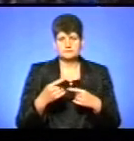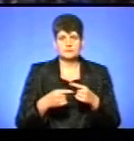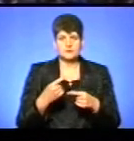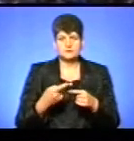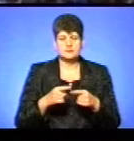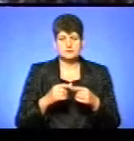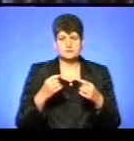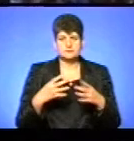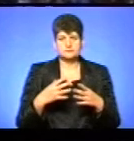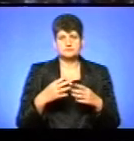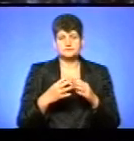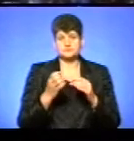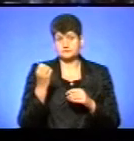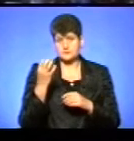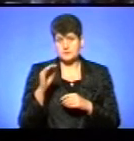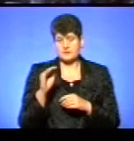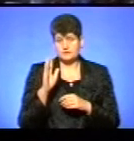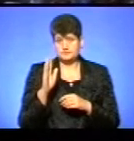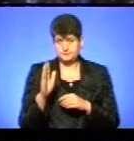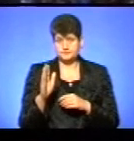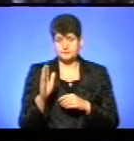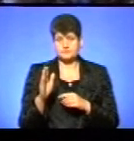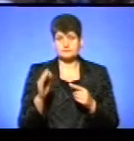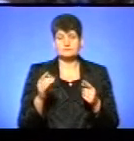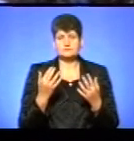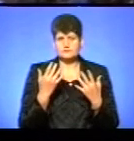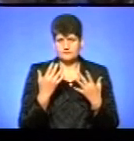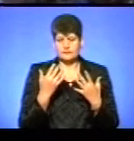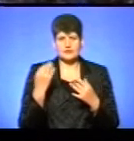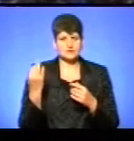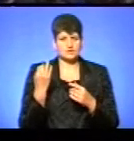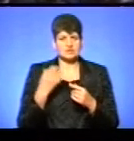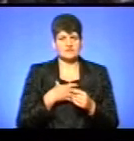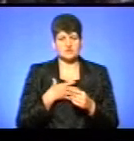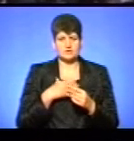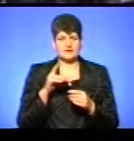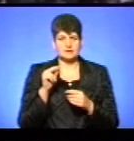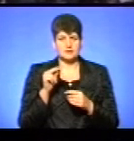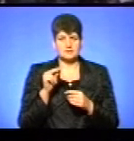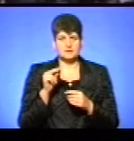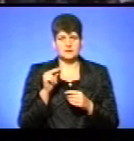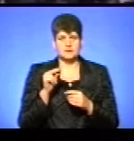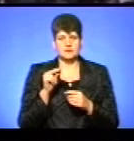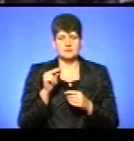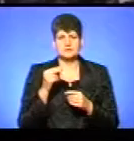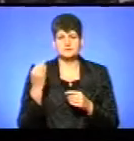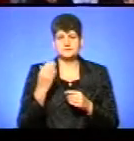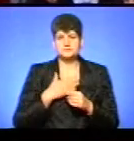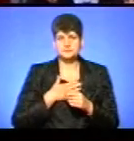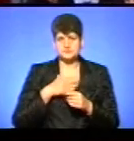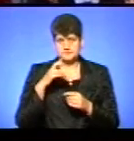на 14 жовтня припадає кілька знаменних історичних і дуже важливих дат для історії нашої